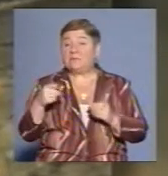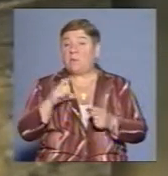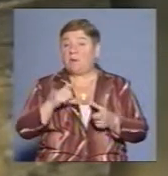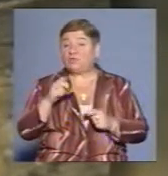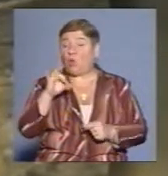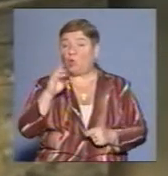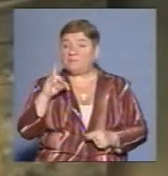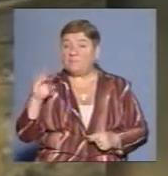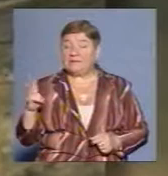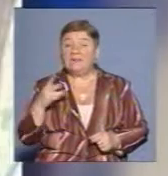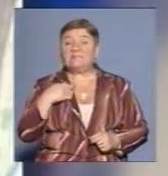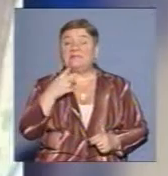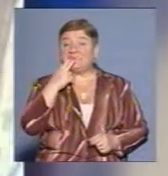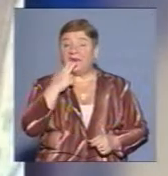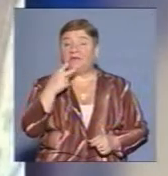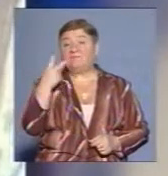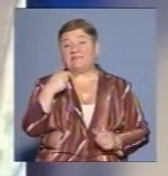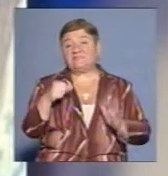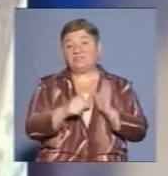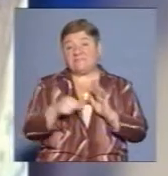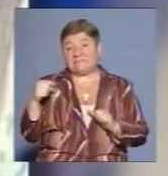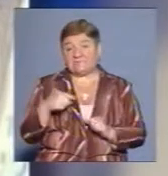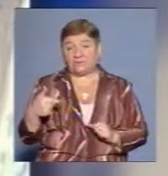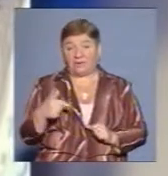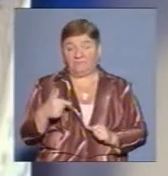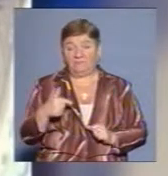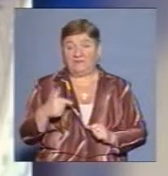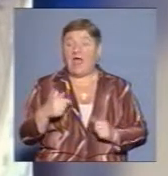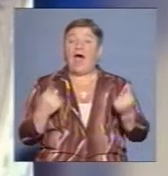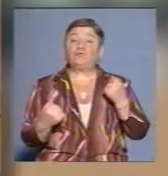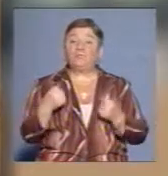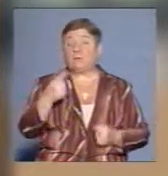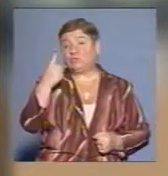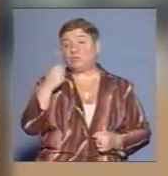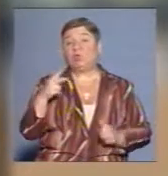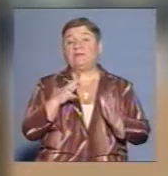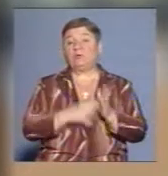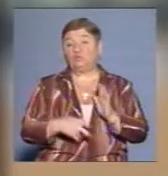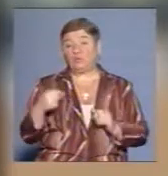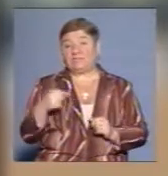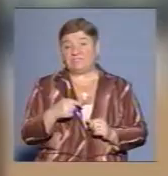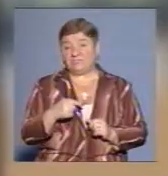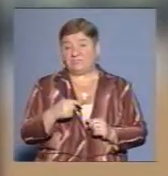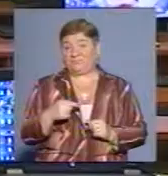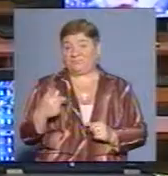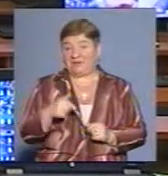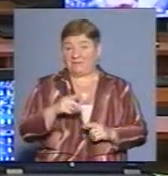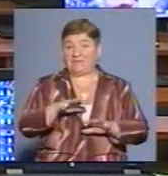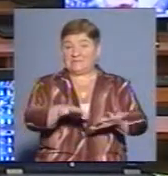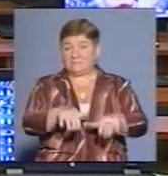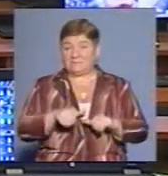України. Цигарки вартістю 26 тисяч гривень та автомобіль вартістю понад 190 тисяч гривень вилучено.